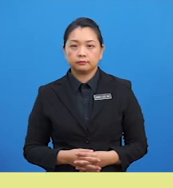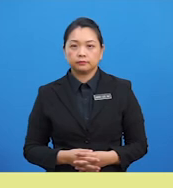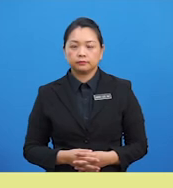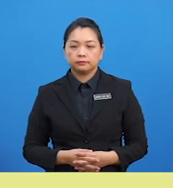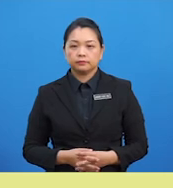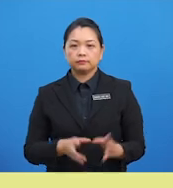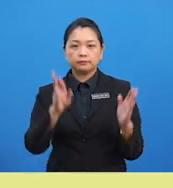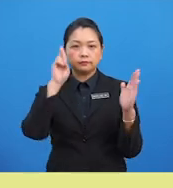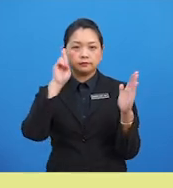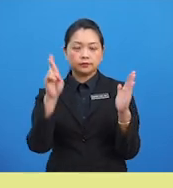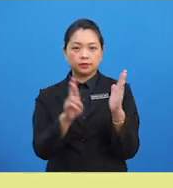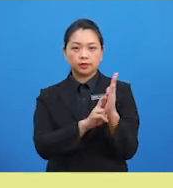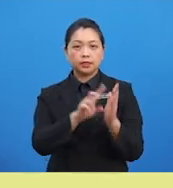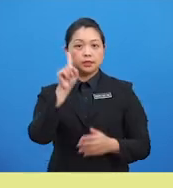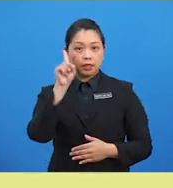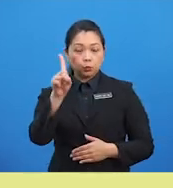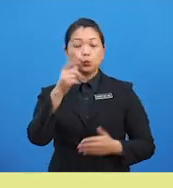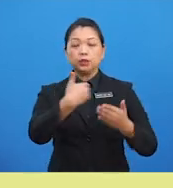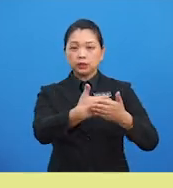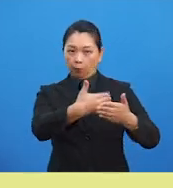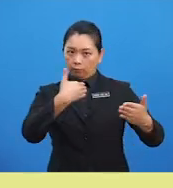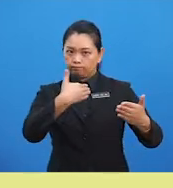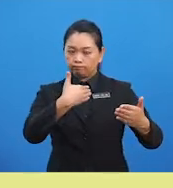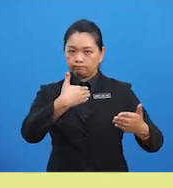Rajah 1 sebelum stretch.